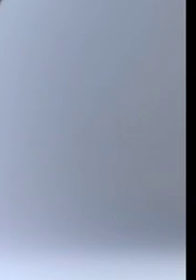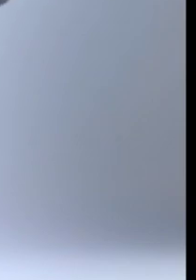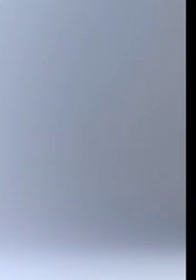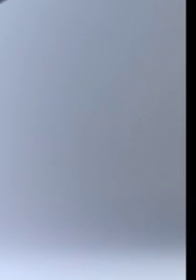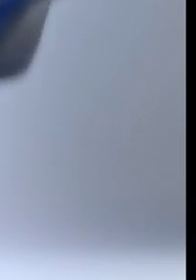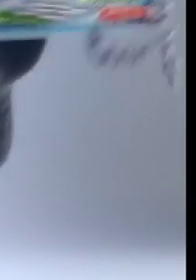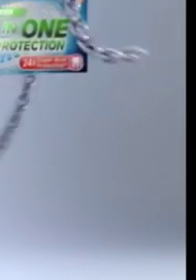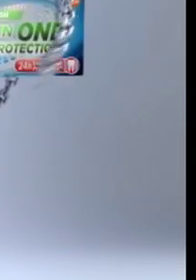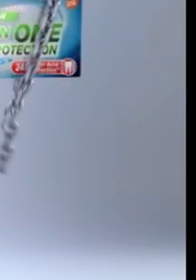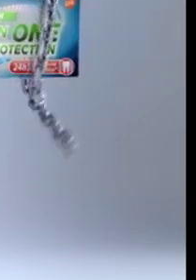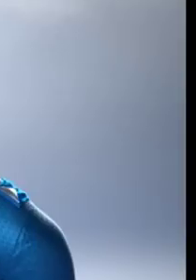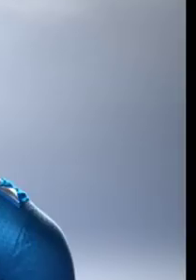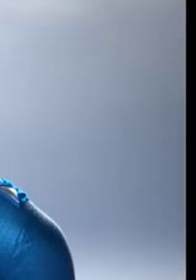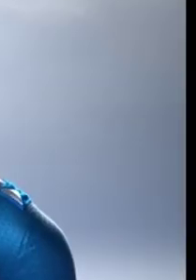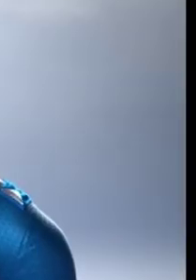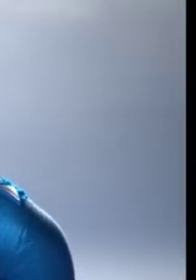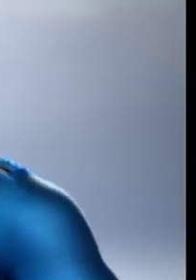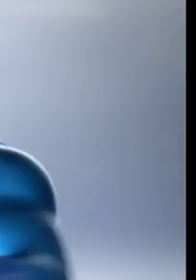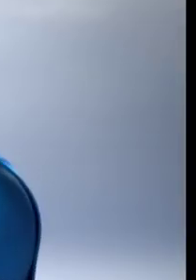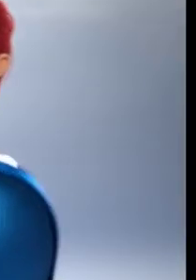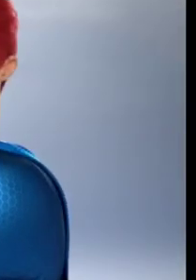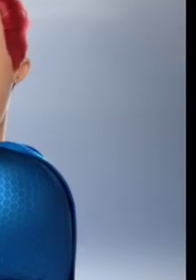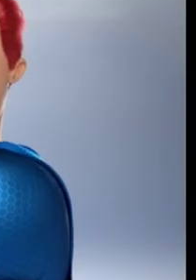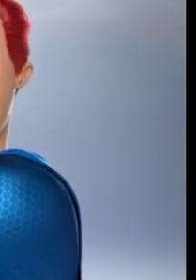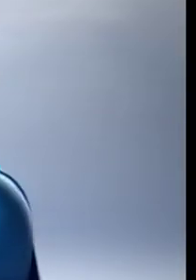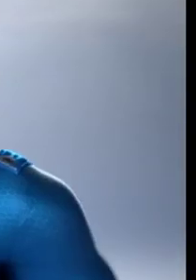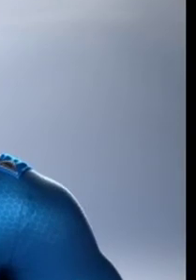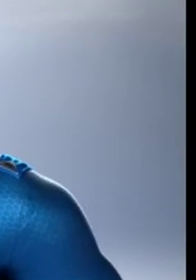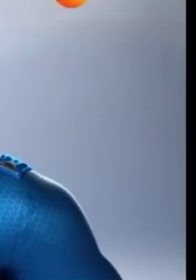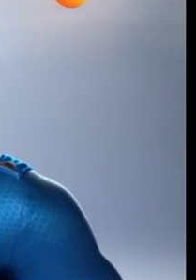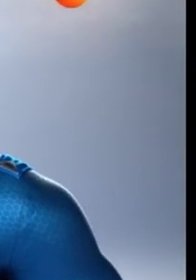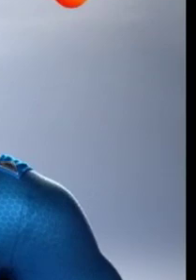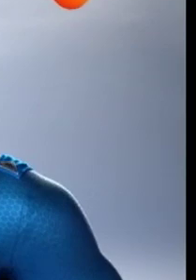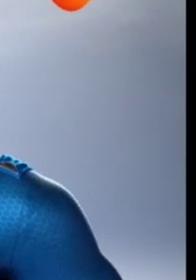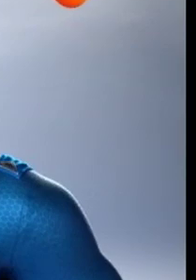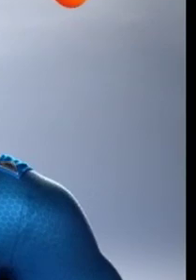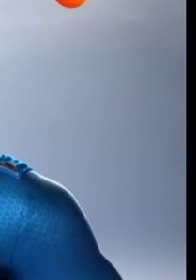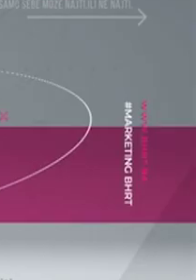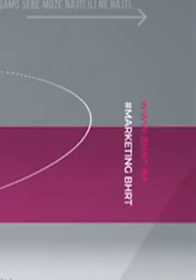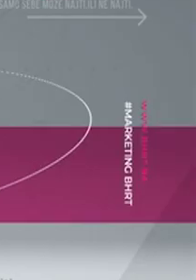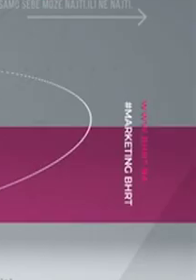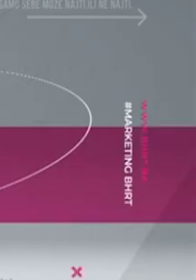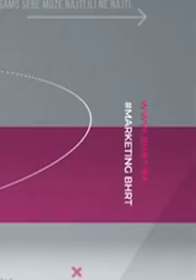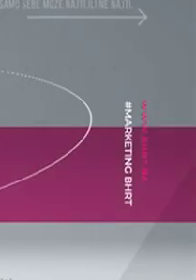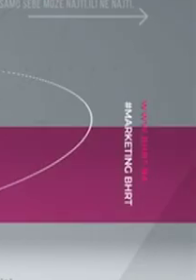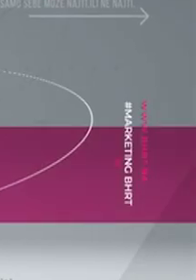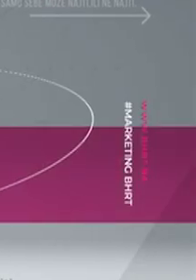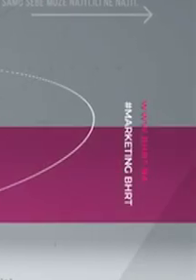mrlje. Kompletna zaštita koja pršti od snage. Nova zubna pasta Aquafresh All in One Protection.